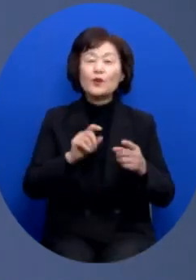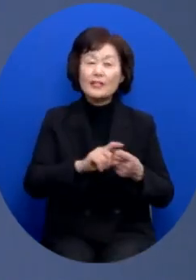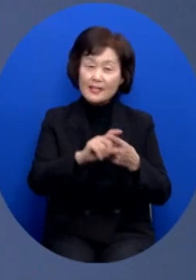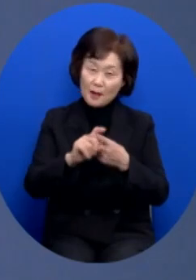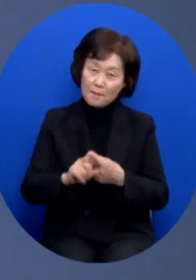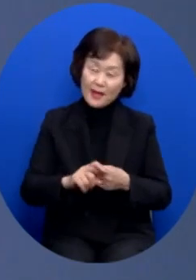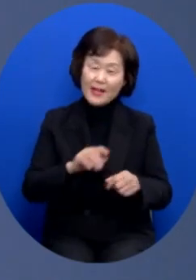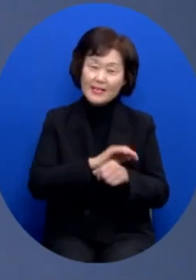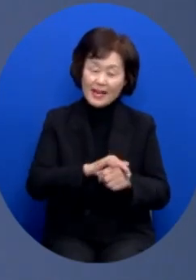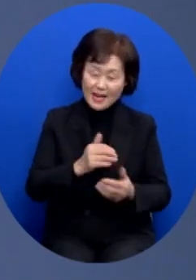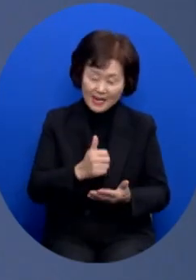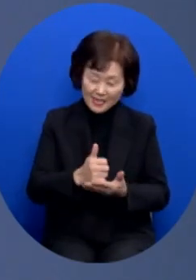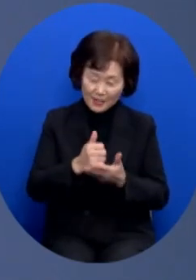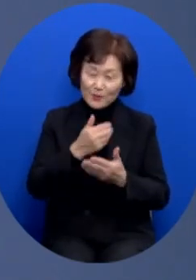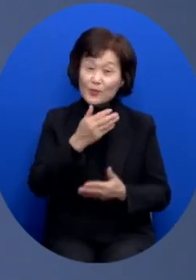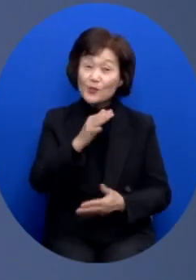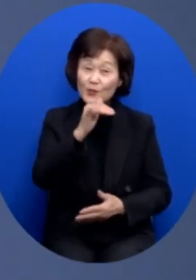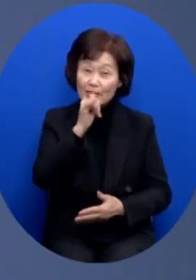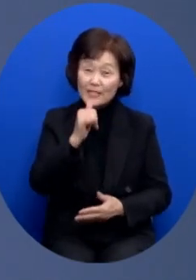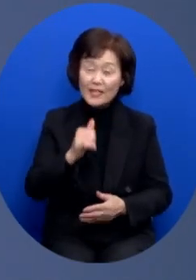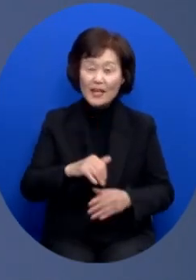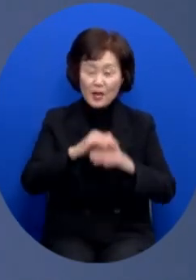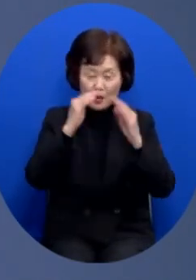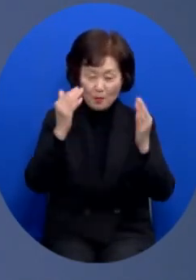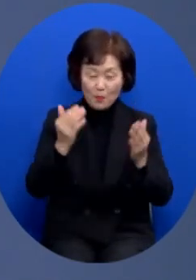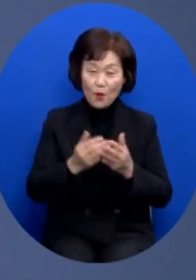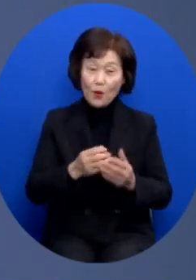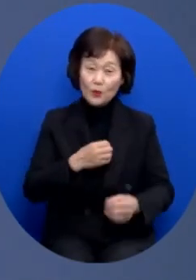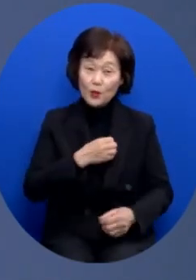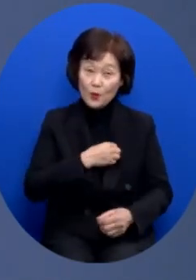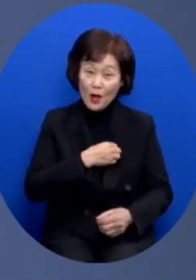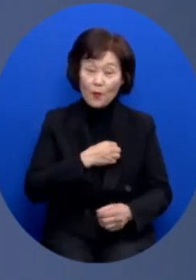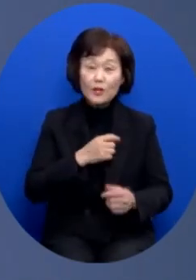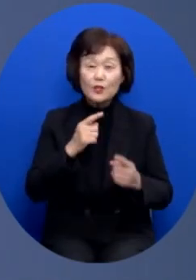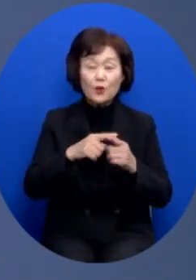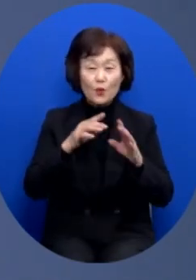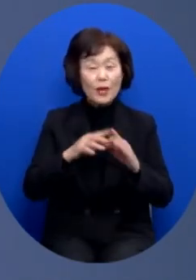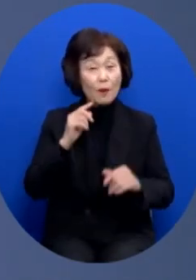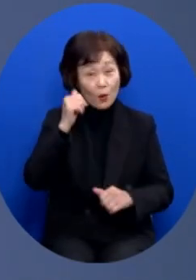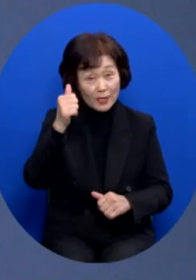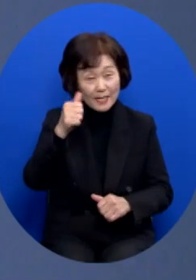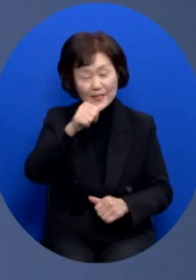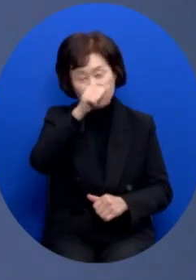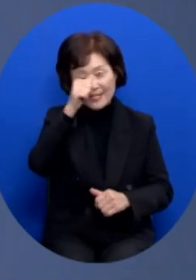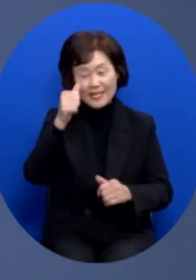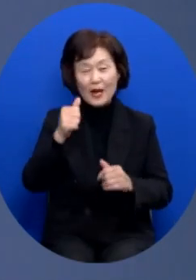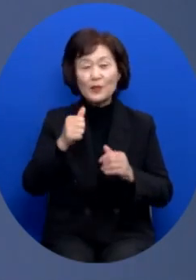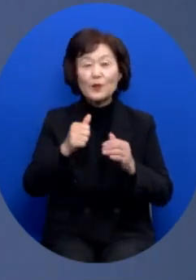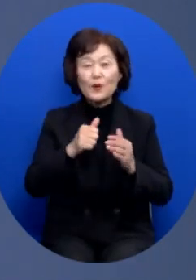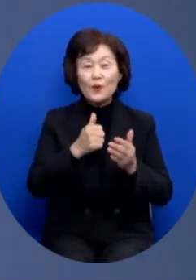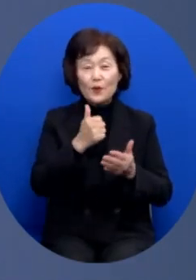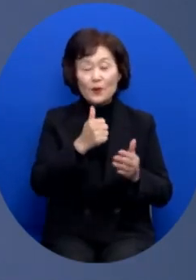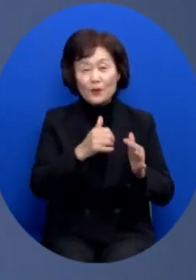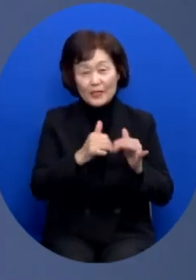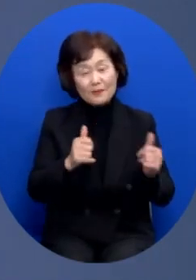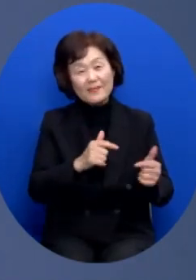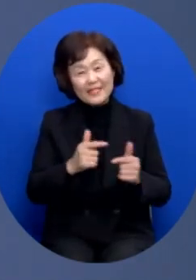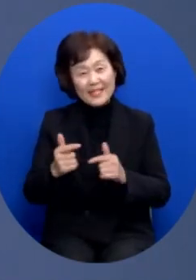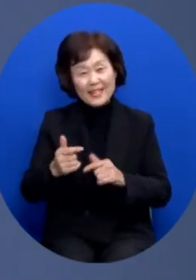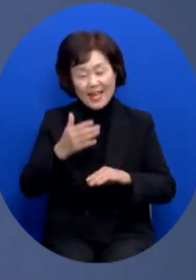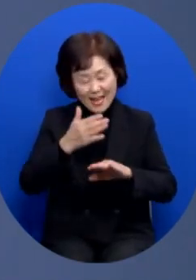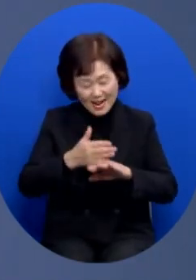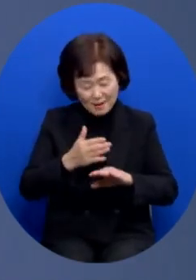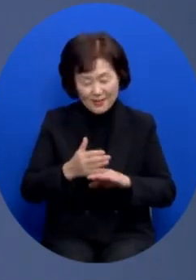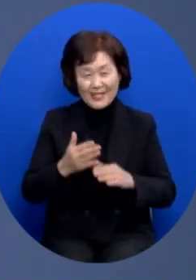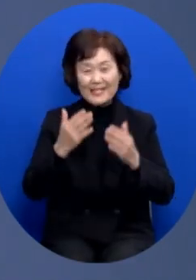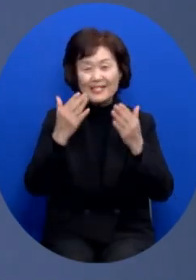잘 섬길 수 있도록 우리 모든 회원교회 목사님과 장로님들께 진심으로 다시 한번